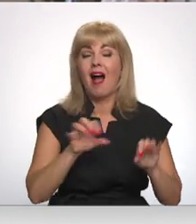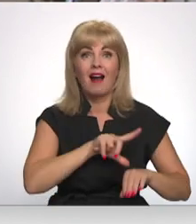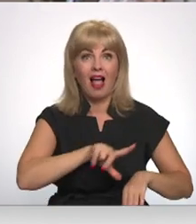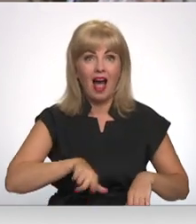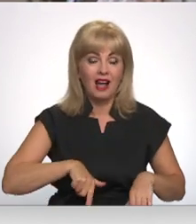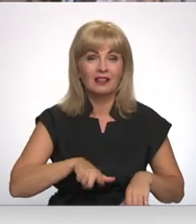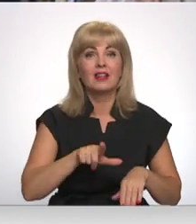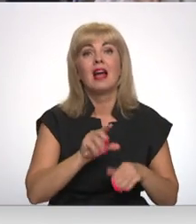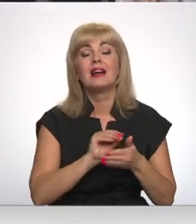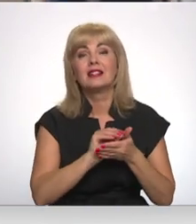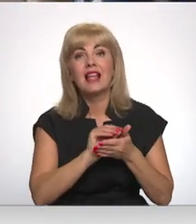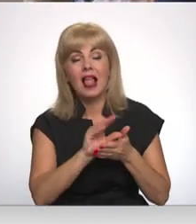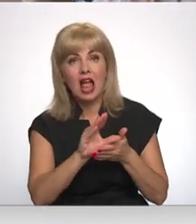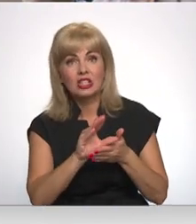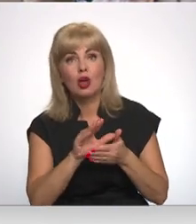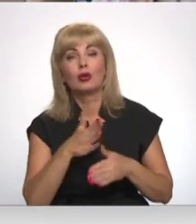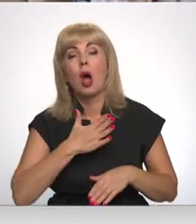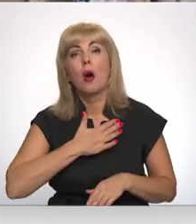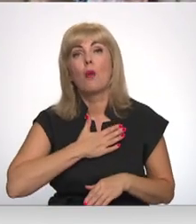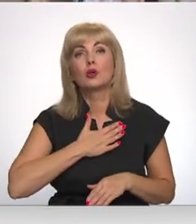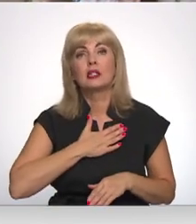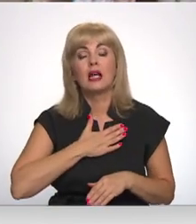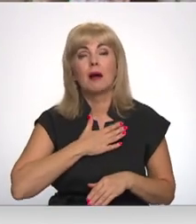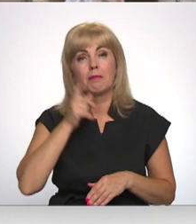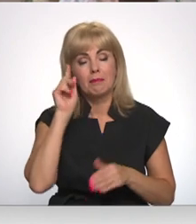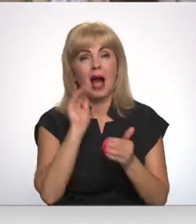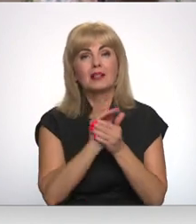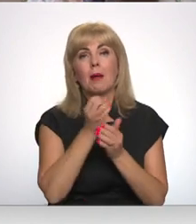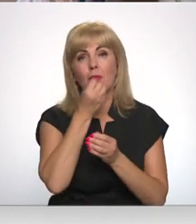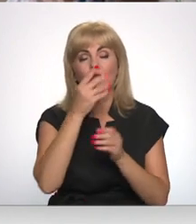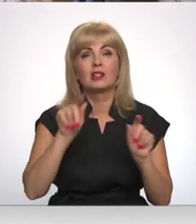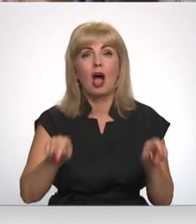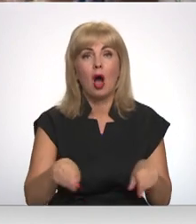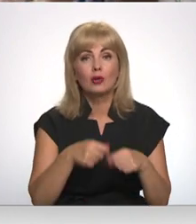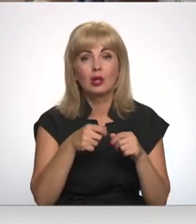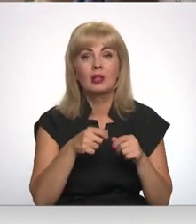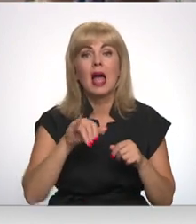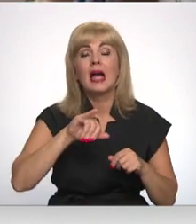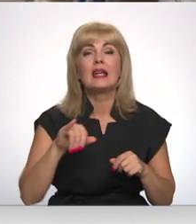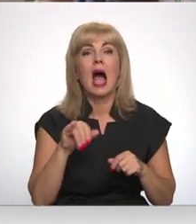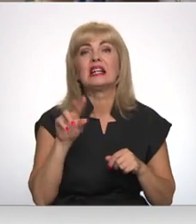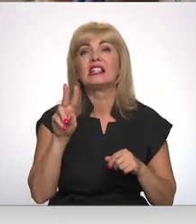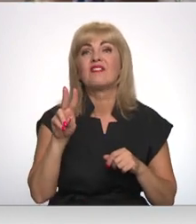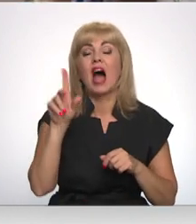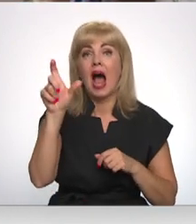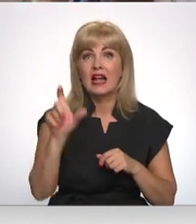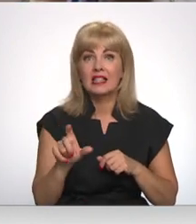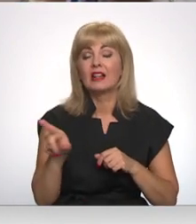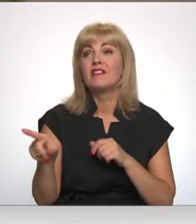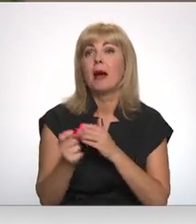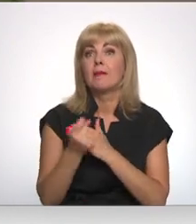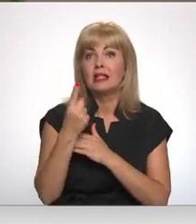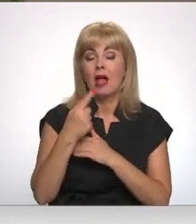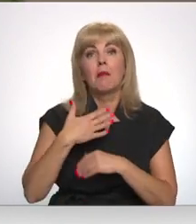viņas selekcionēt, tas bija mūsu zināmais puķa audzētājs Jānis Vasarietis, un tas, kas viņam iznāca, man